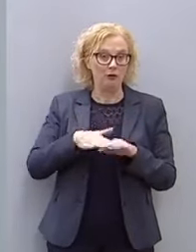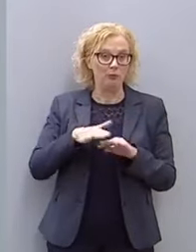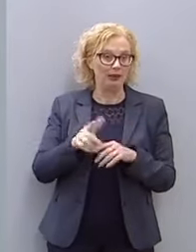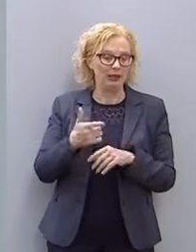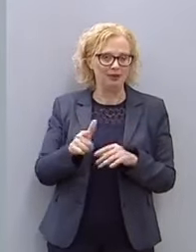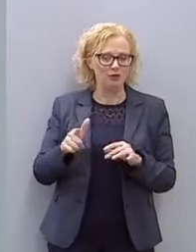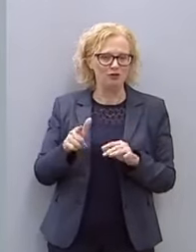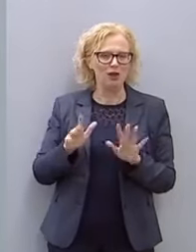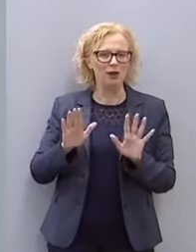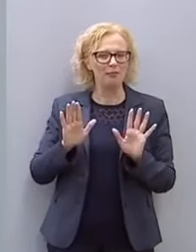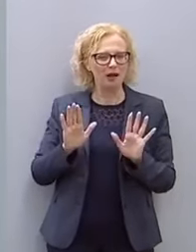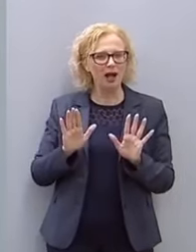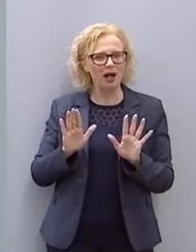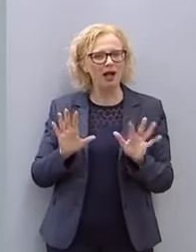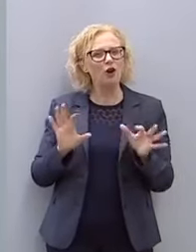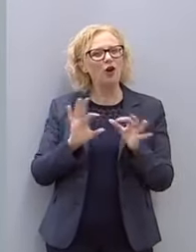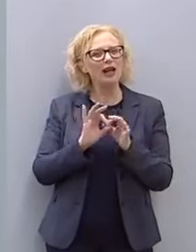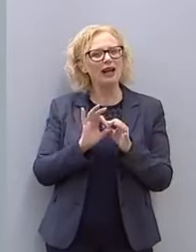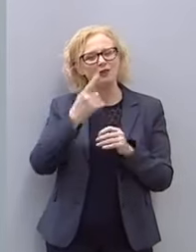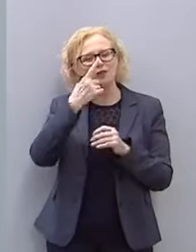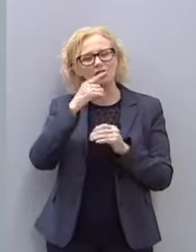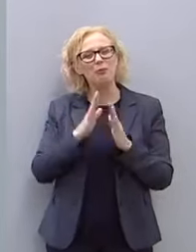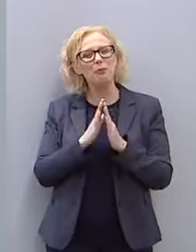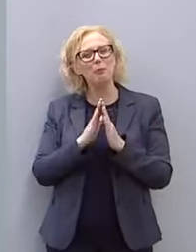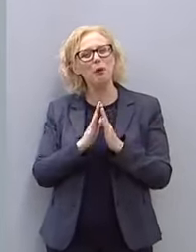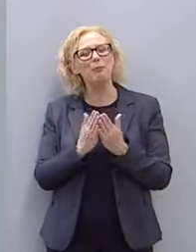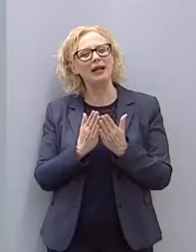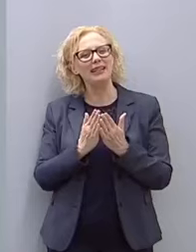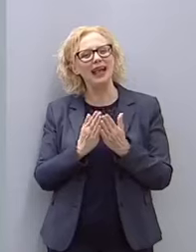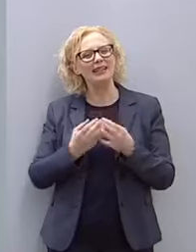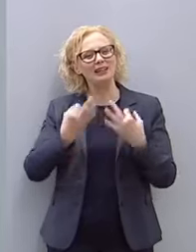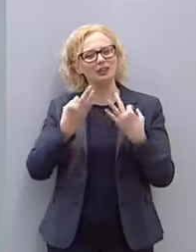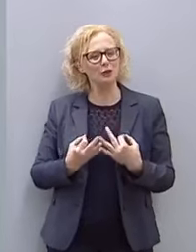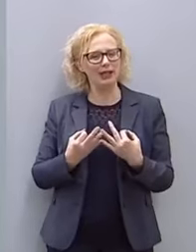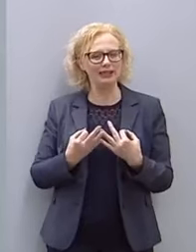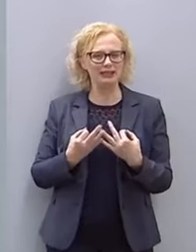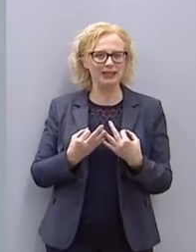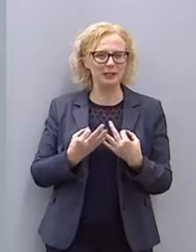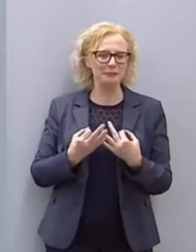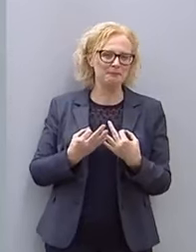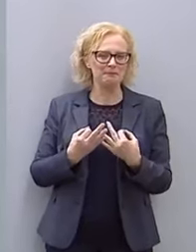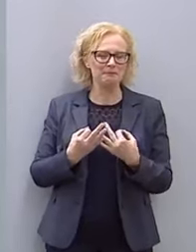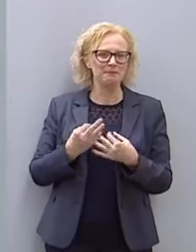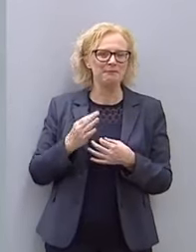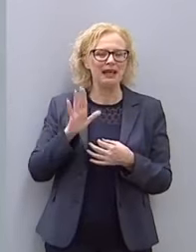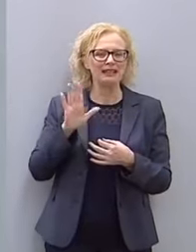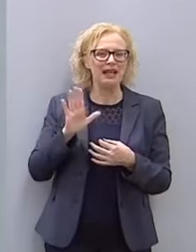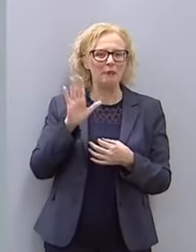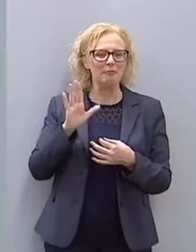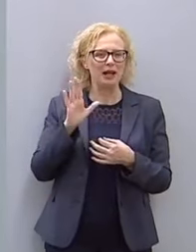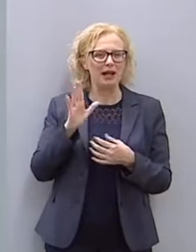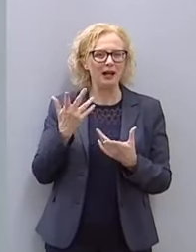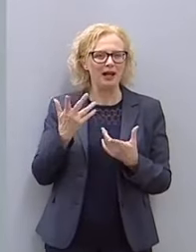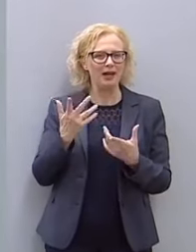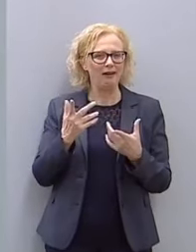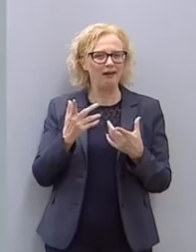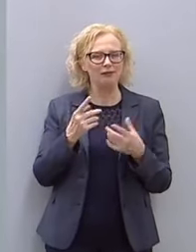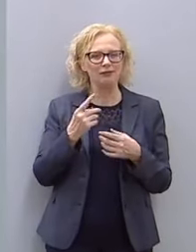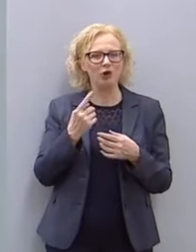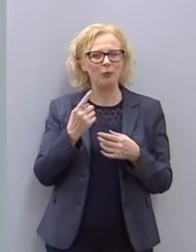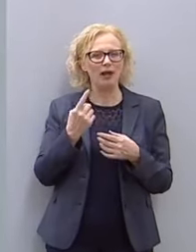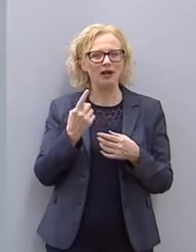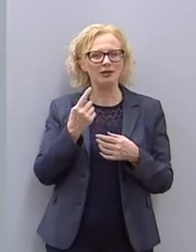però su sul fatto della patente di sicurezza non c'è diciamo molta molta unicittà